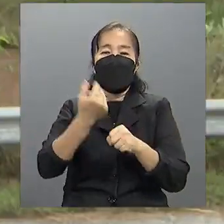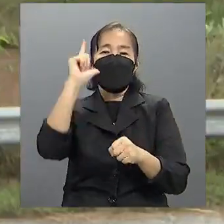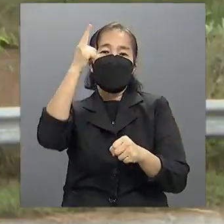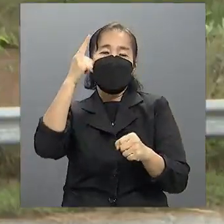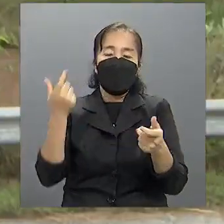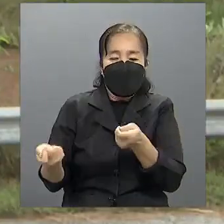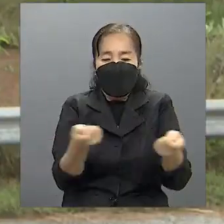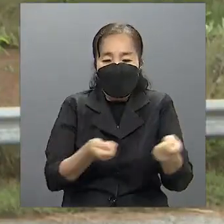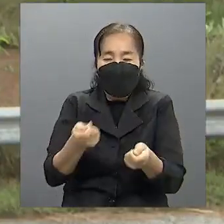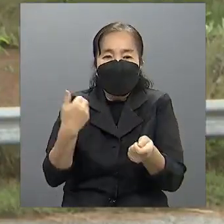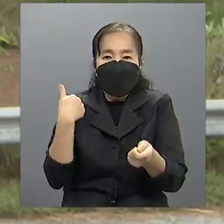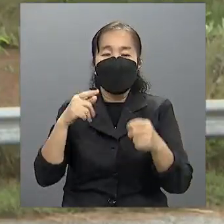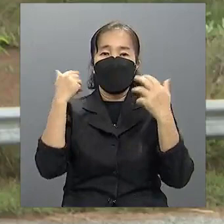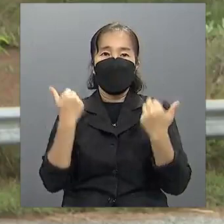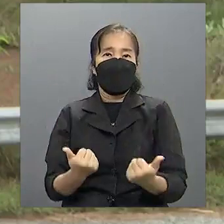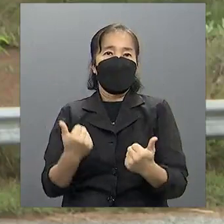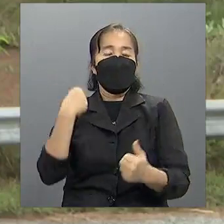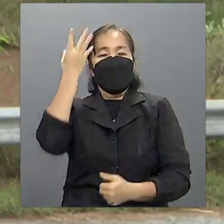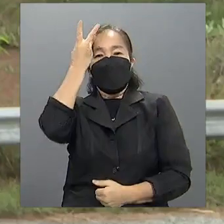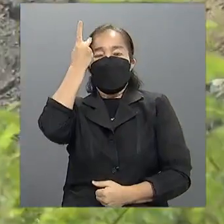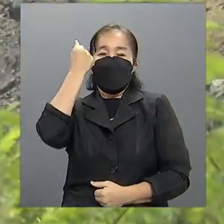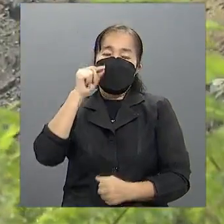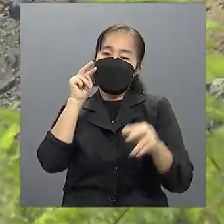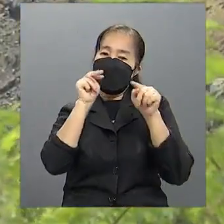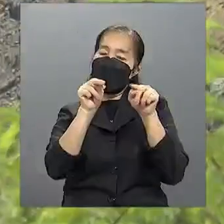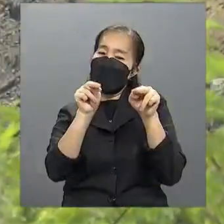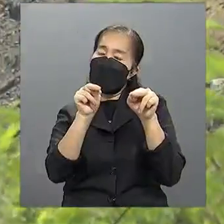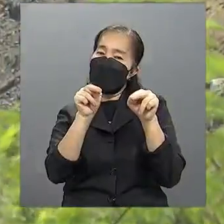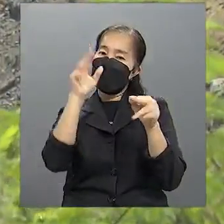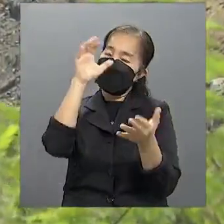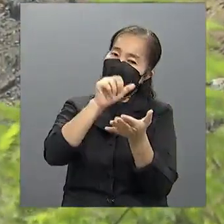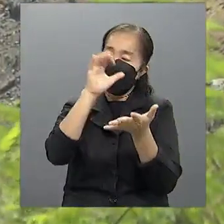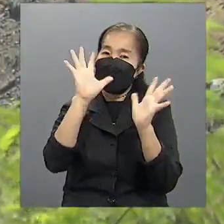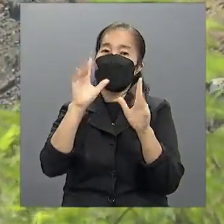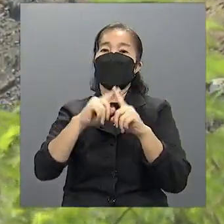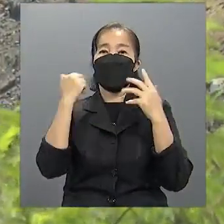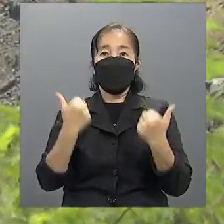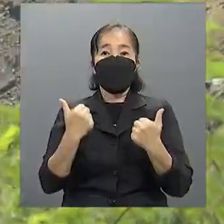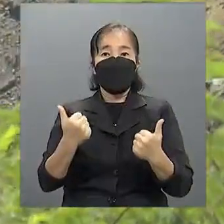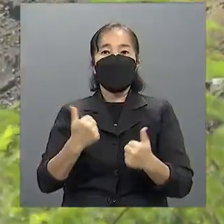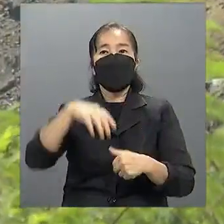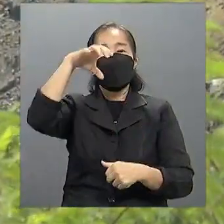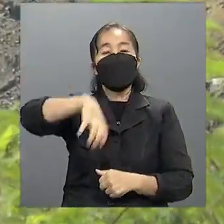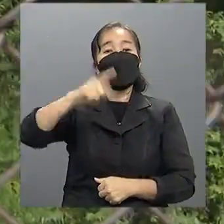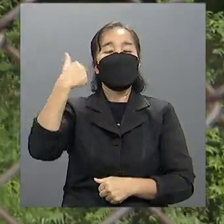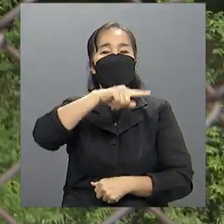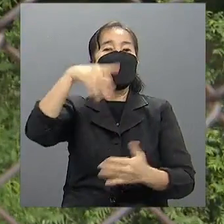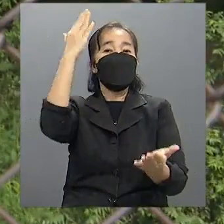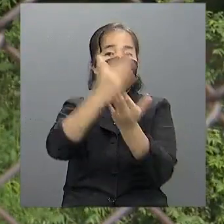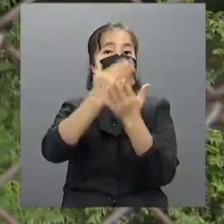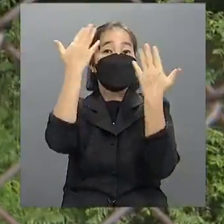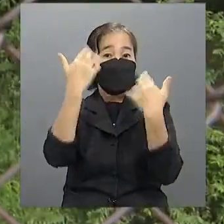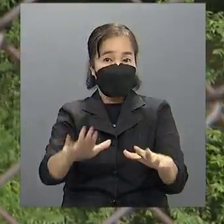ทางพีเน็ตยังคงจับตามองพื้นที่เหล่านี้เป็นพิเศษแม้ว่าปัจจุบันเหมืองทองได้หยุดประกอบกิจการตามคำสั่งของรัฐบ